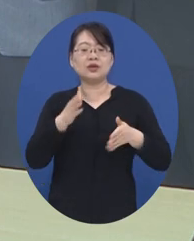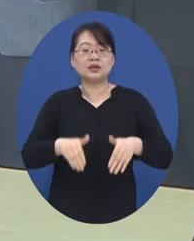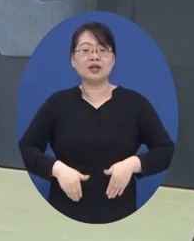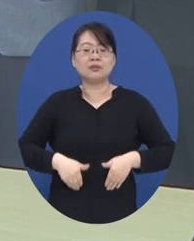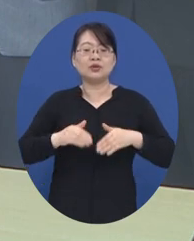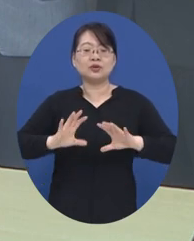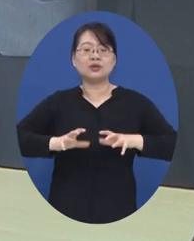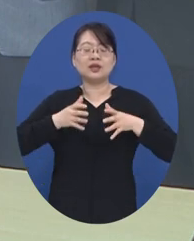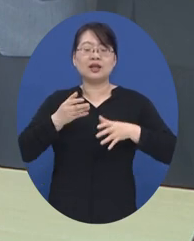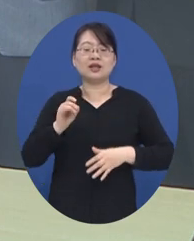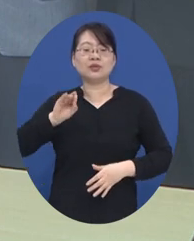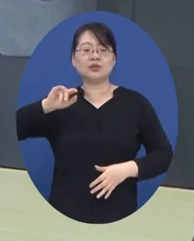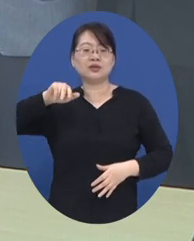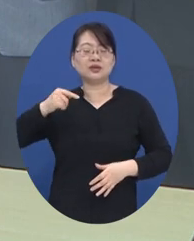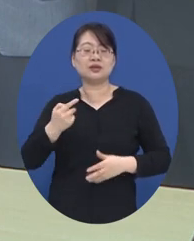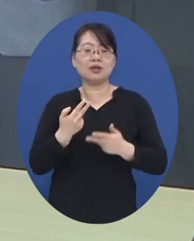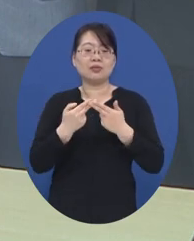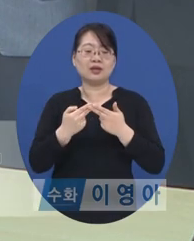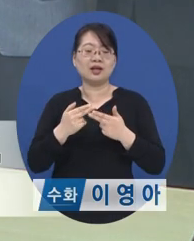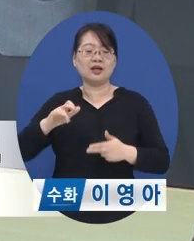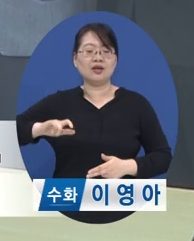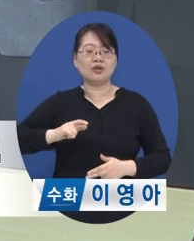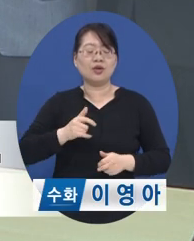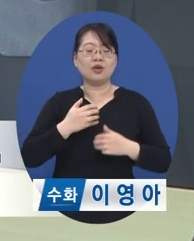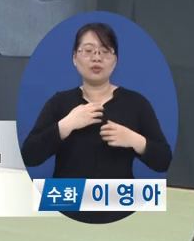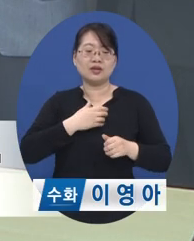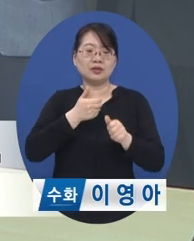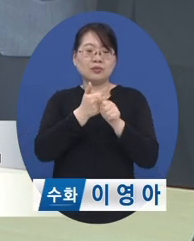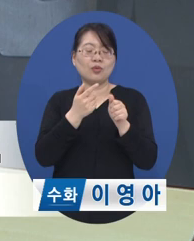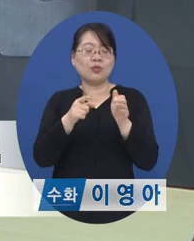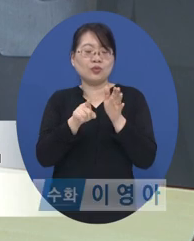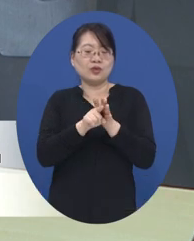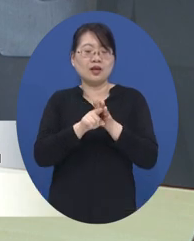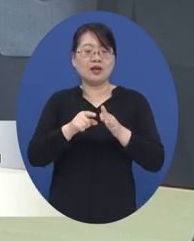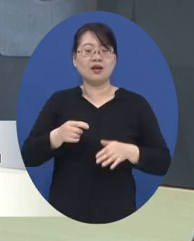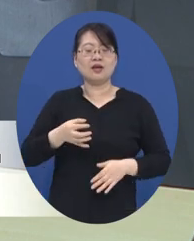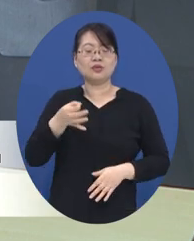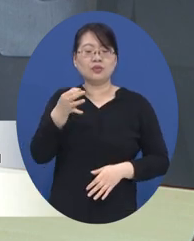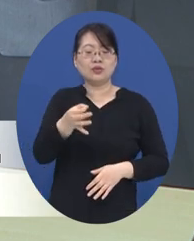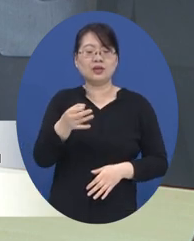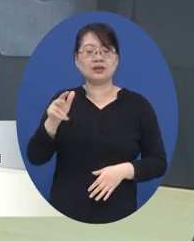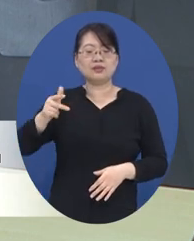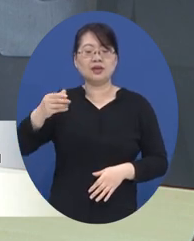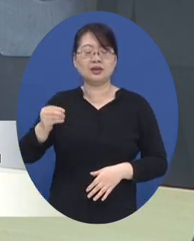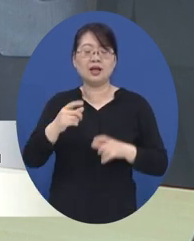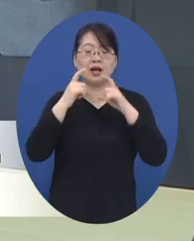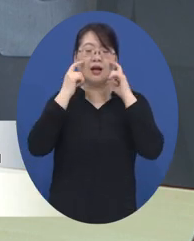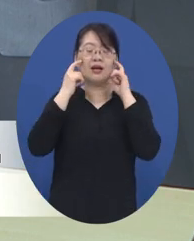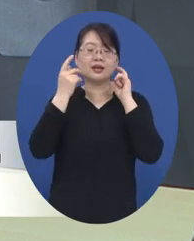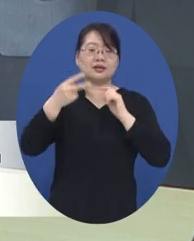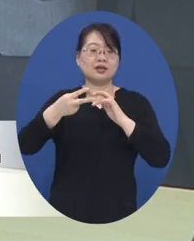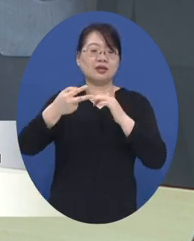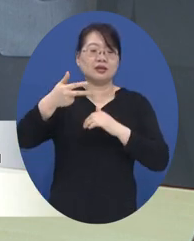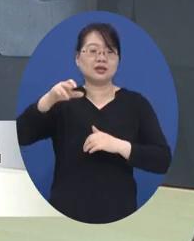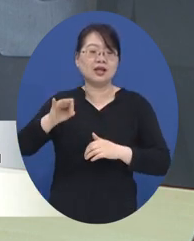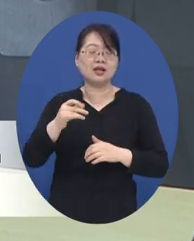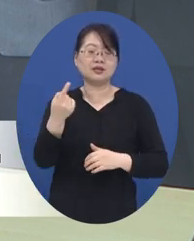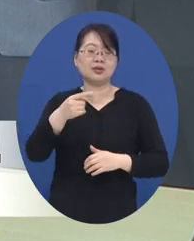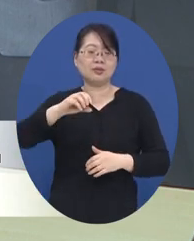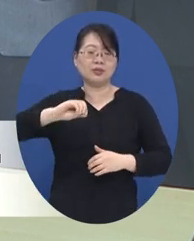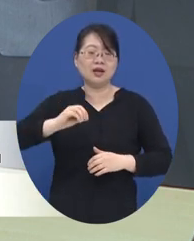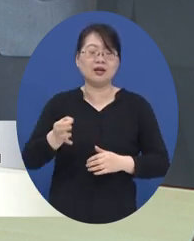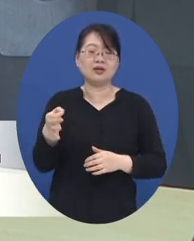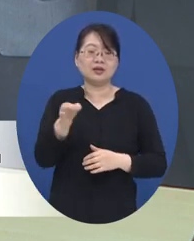경기남부 국제 라이온스 옆에가 쿠론 알고 위기 극복을 위해 성금 700만 원과 마스크 2 천장등 1000만 원